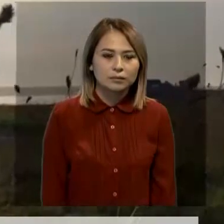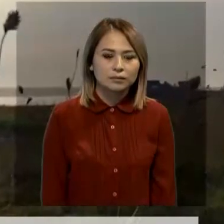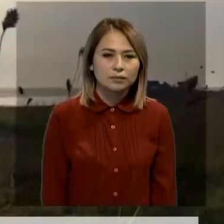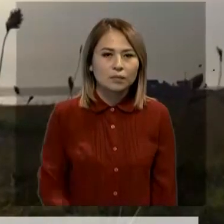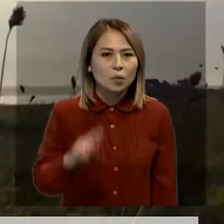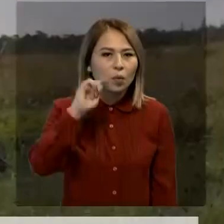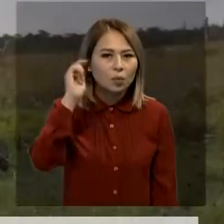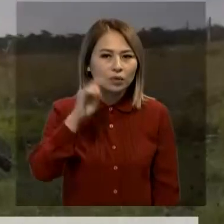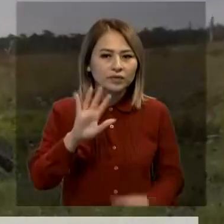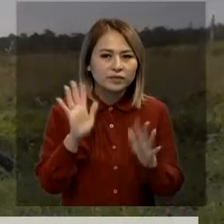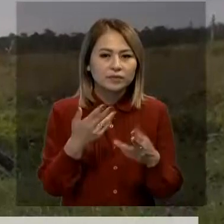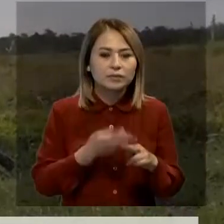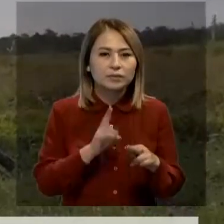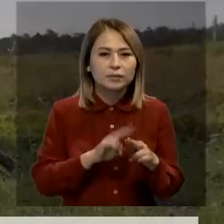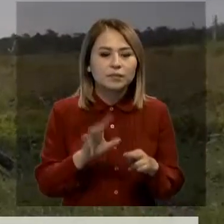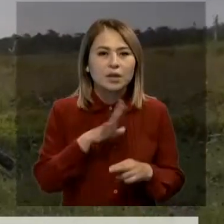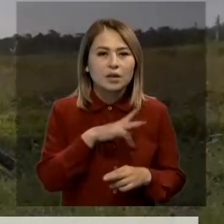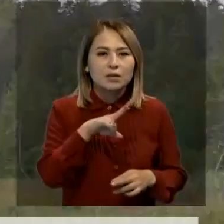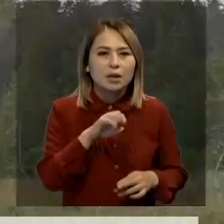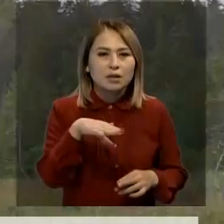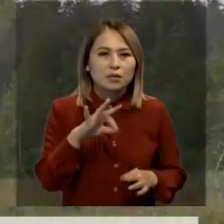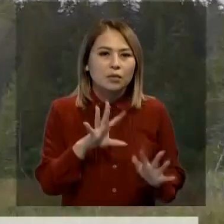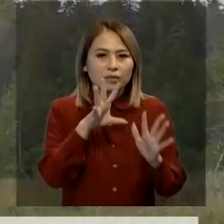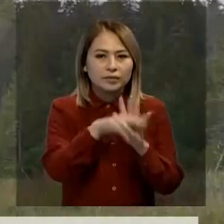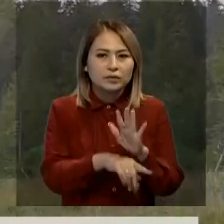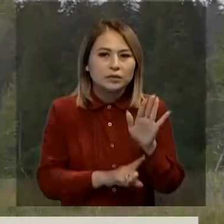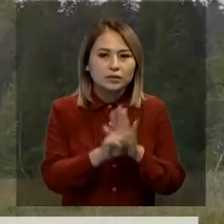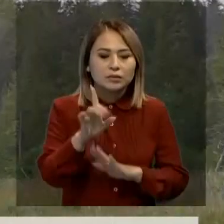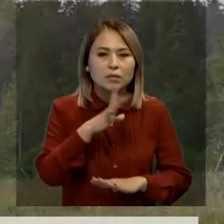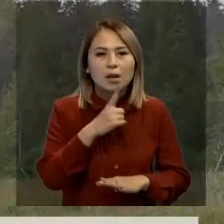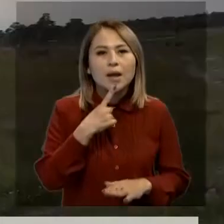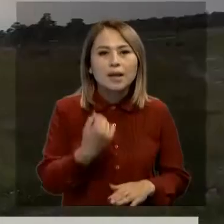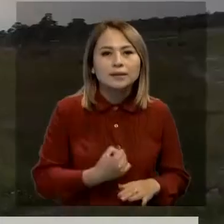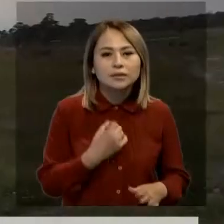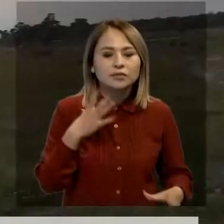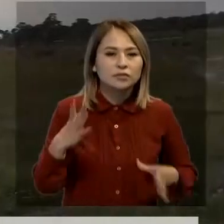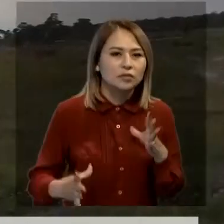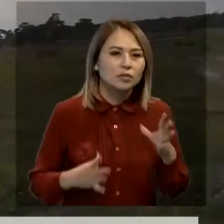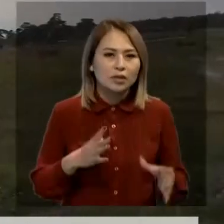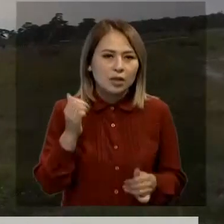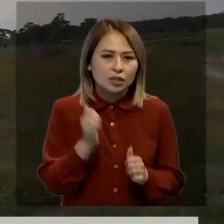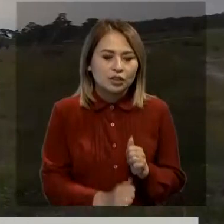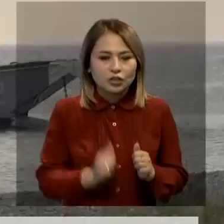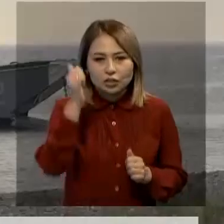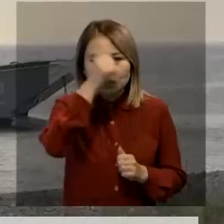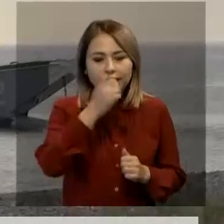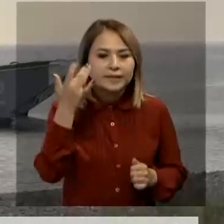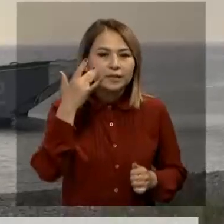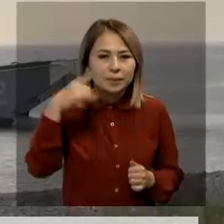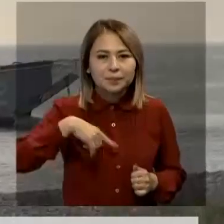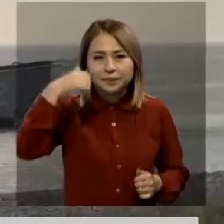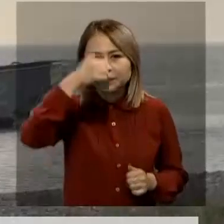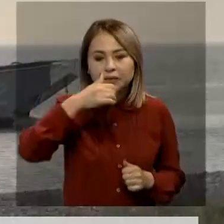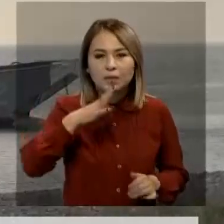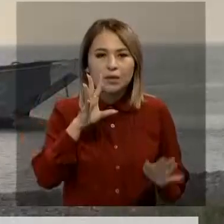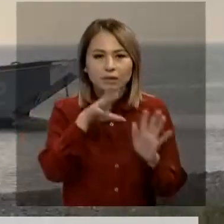Украинадағы жағдайдан кейін Швеция НАТО құрамына кіруге өтініш берді. Ал әскери жаттығулар Готландта жылда өтеді, бірақ биыл авиация мен